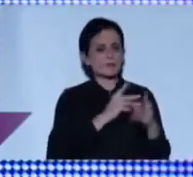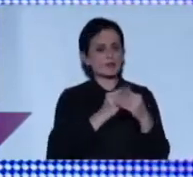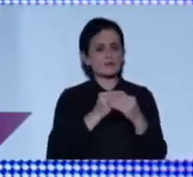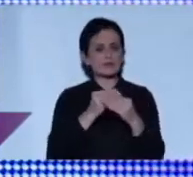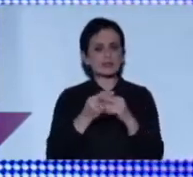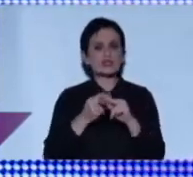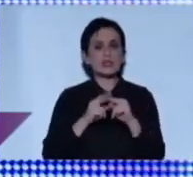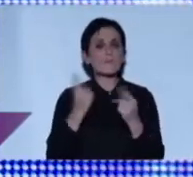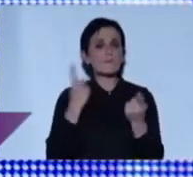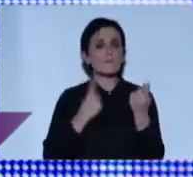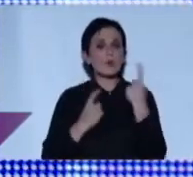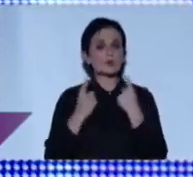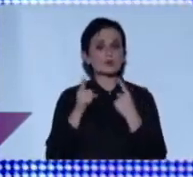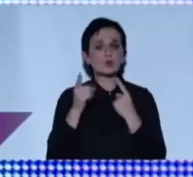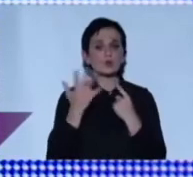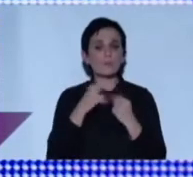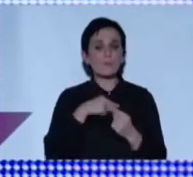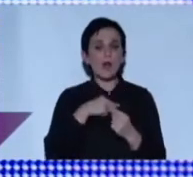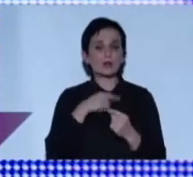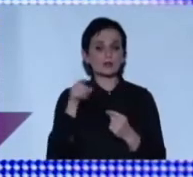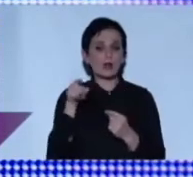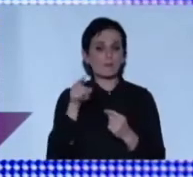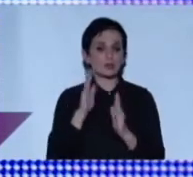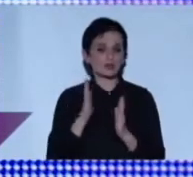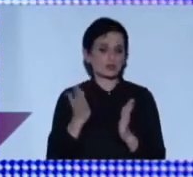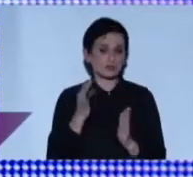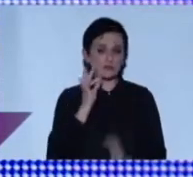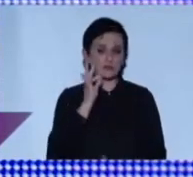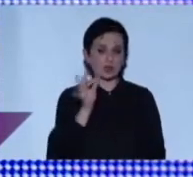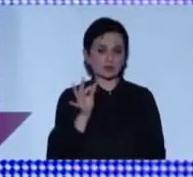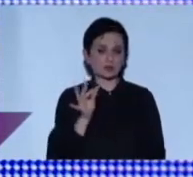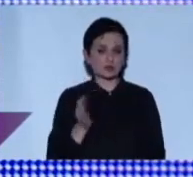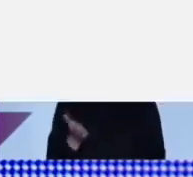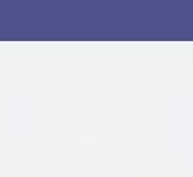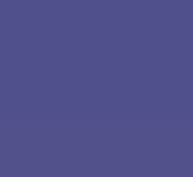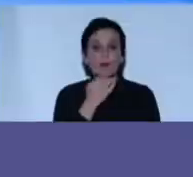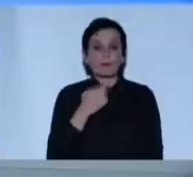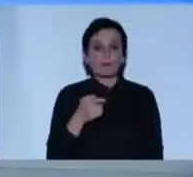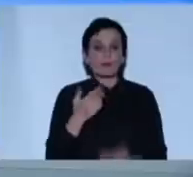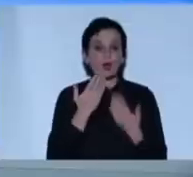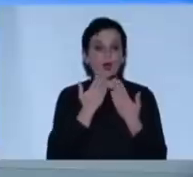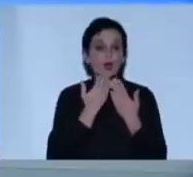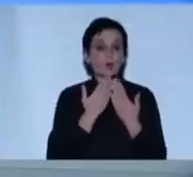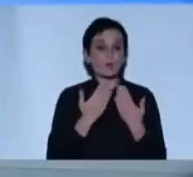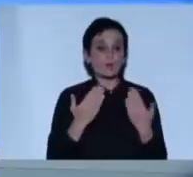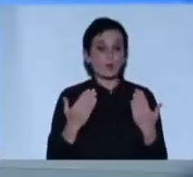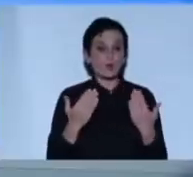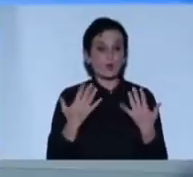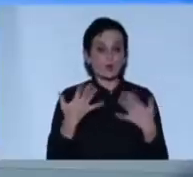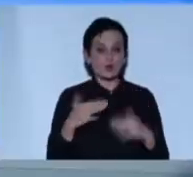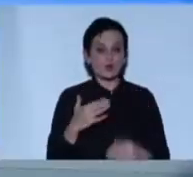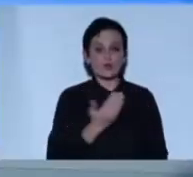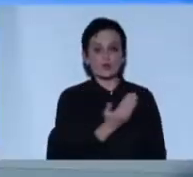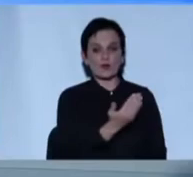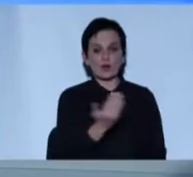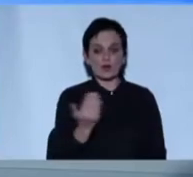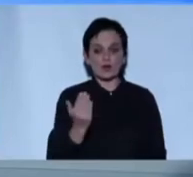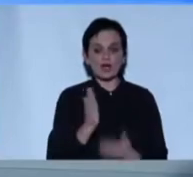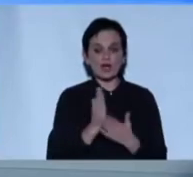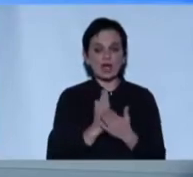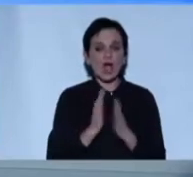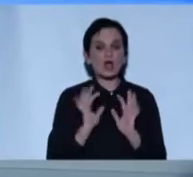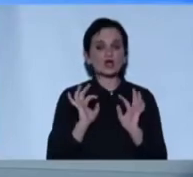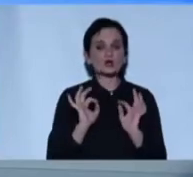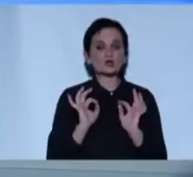მოცემულობით, რომელიც იქნება პარლამენტში. ეს არის პასუხი. გმადლობთ. ბოლოსთვის უკვე თქვენ გაგვთ